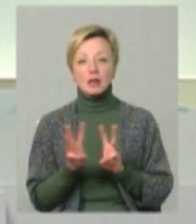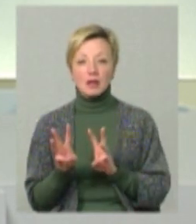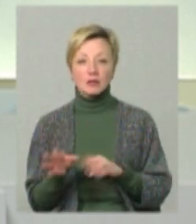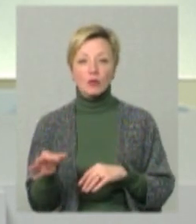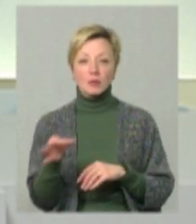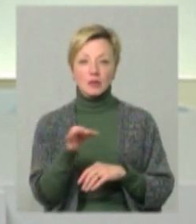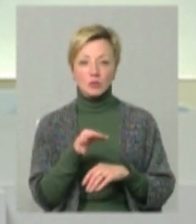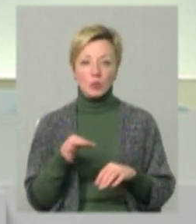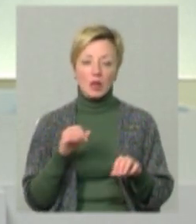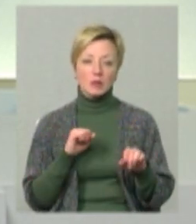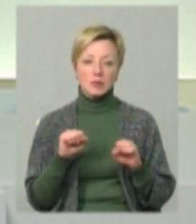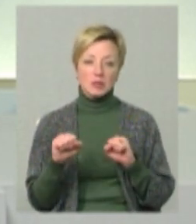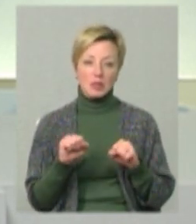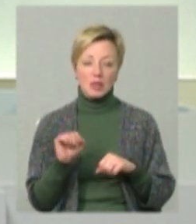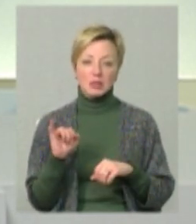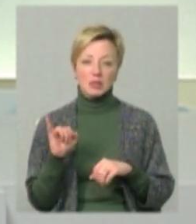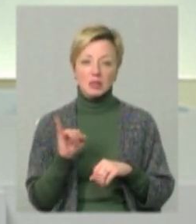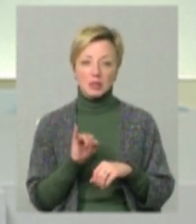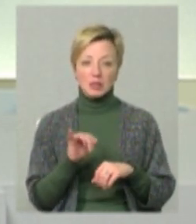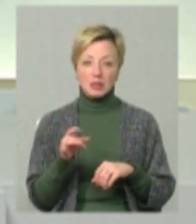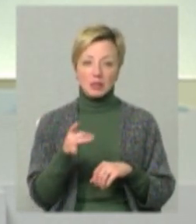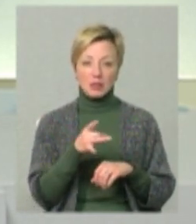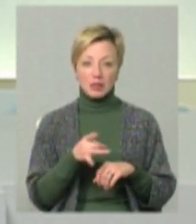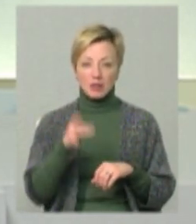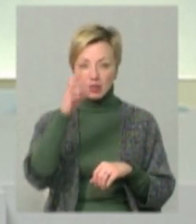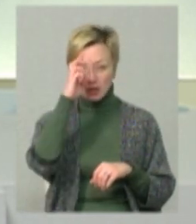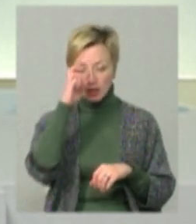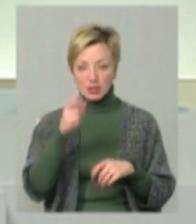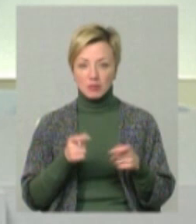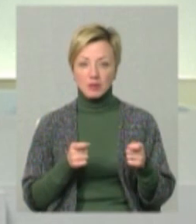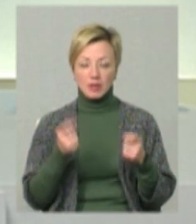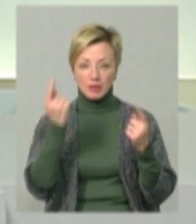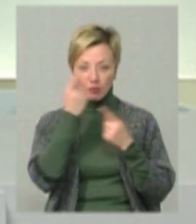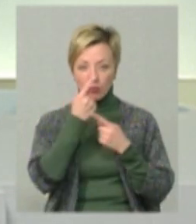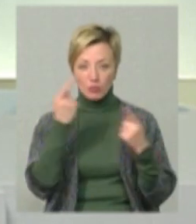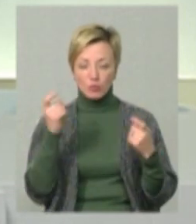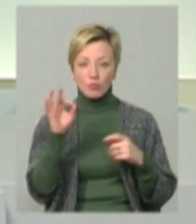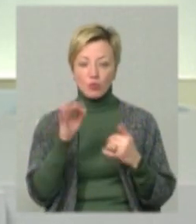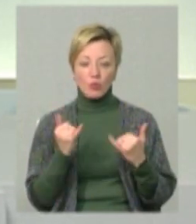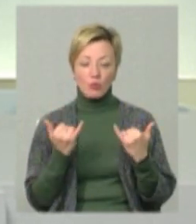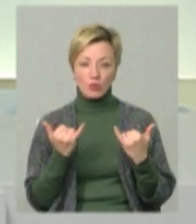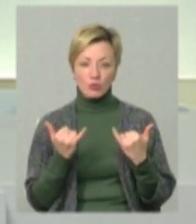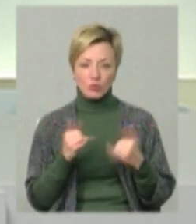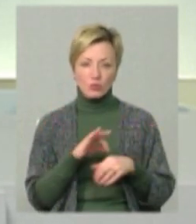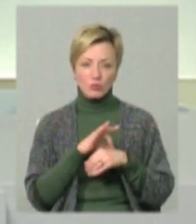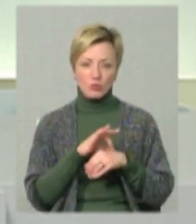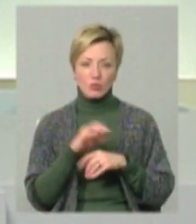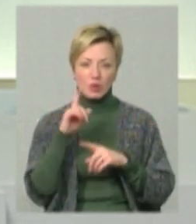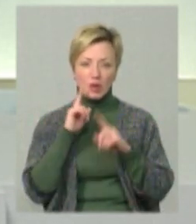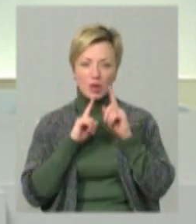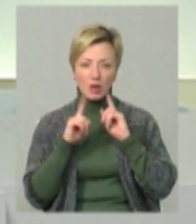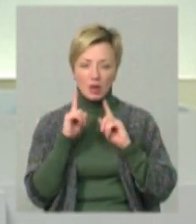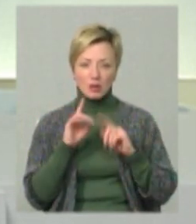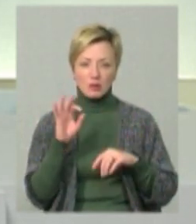і обласної адміністрації, і райдержадміністрації інформуємо про поточну роботу, яка проводиться, про